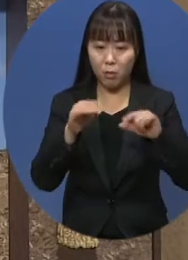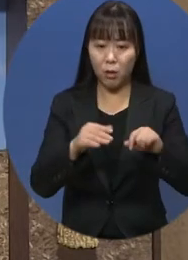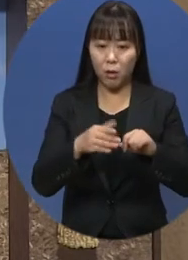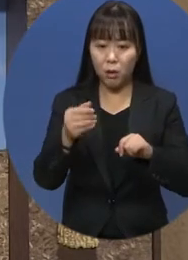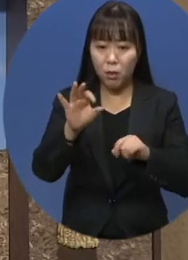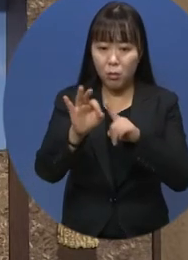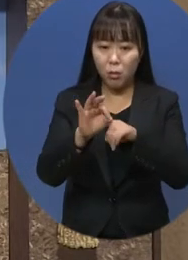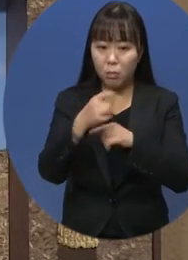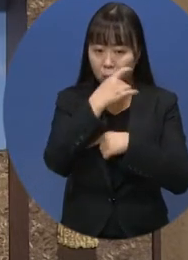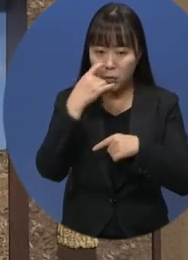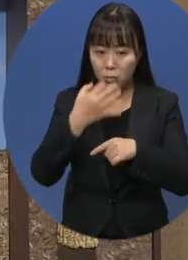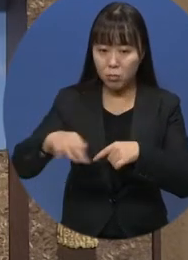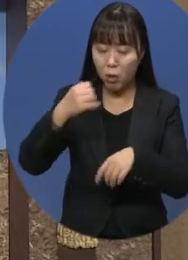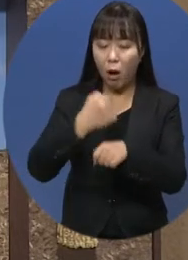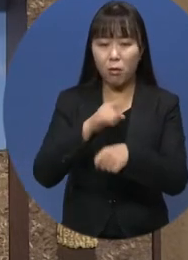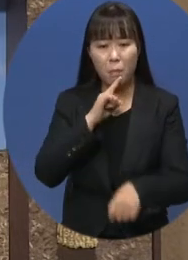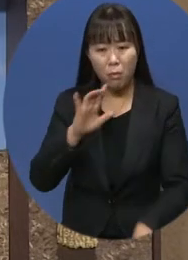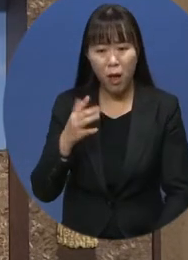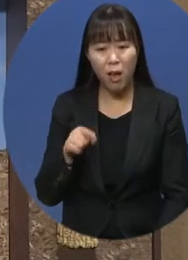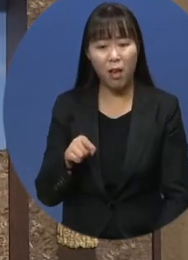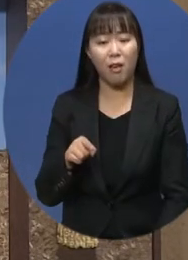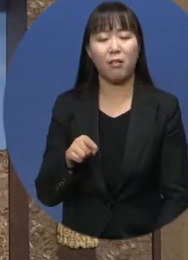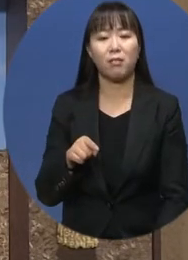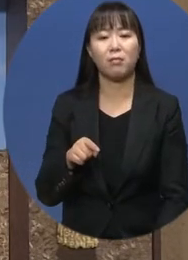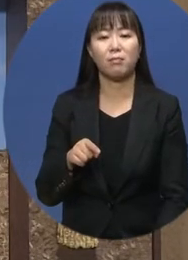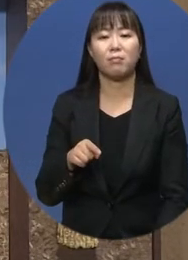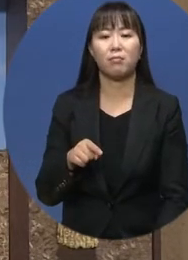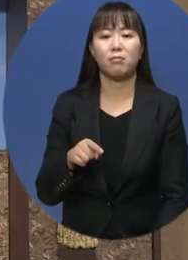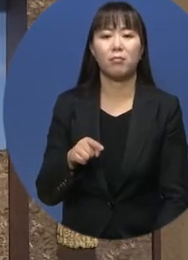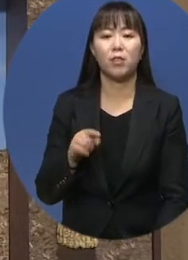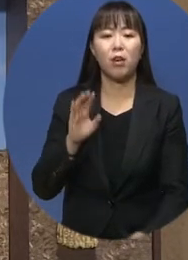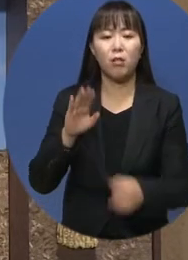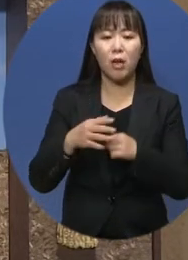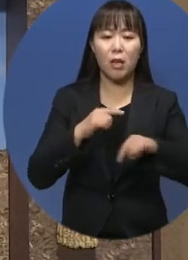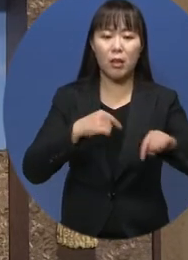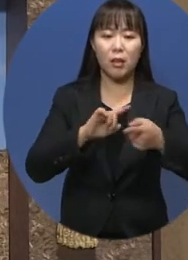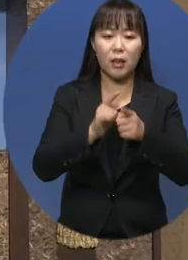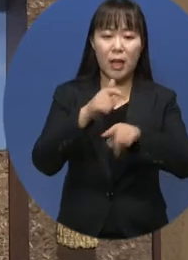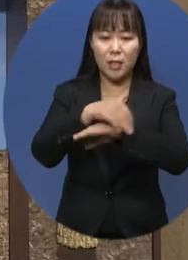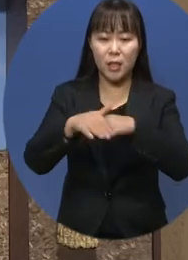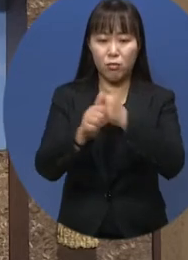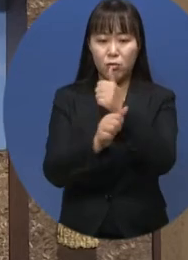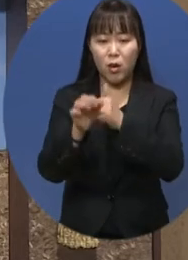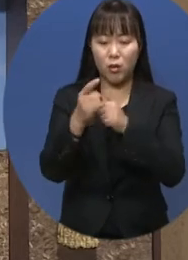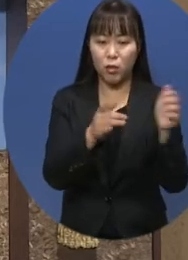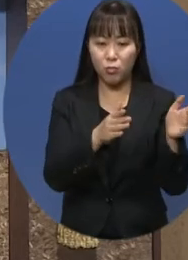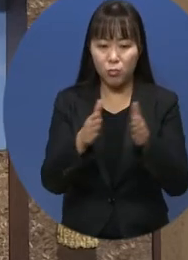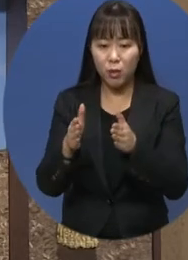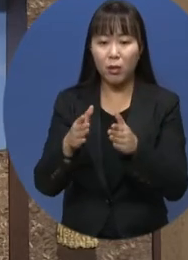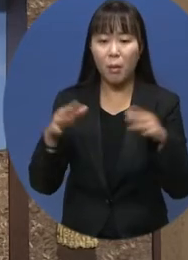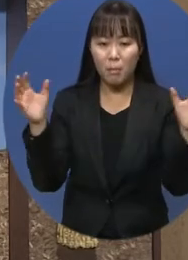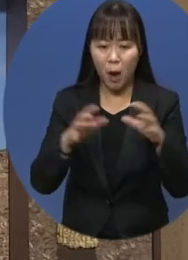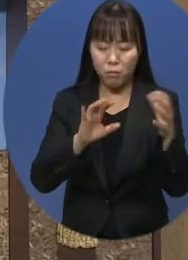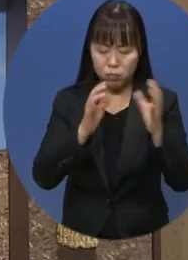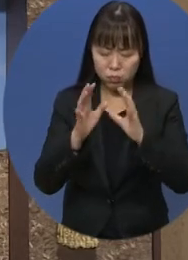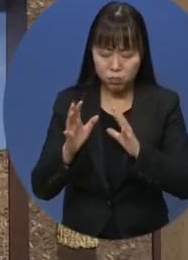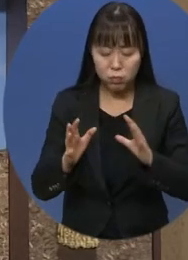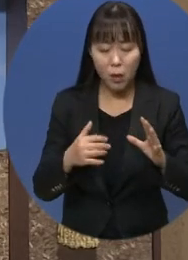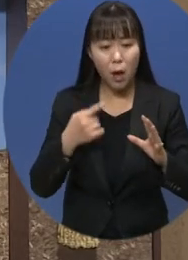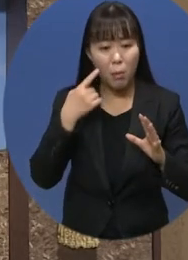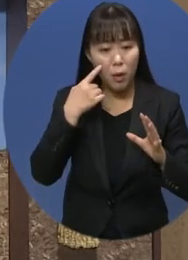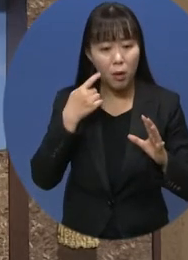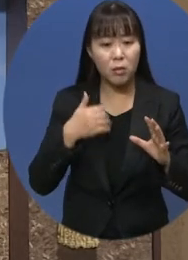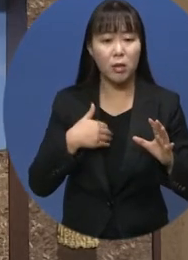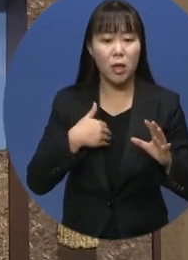장인 대본 외우고 있는 나가라는 덱에 말이 된 양 이러면서 대책위원회 가 마련돼 있는데 모여 가지 같이 회의 하다